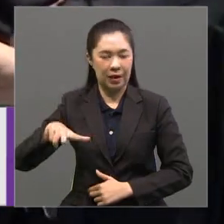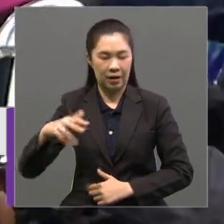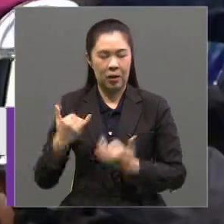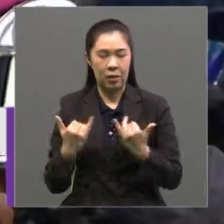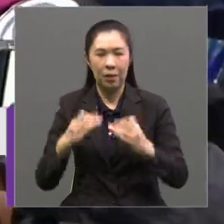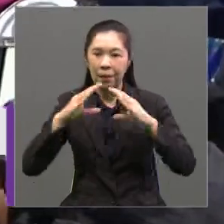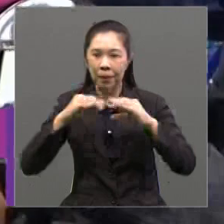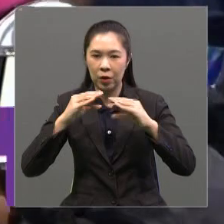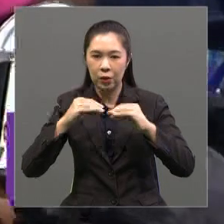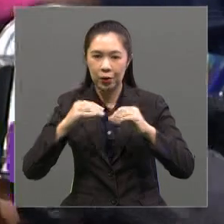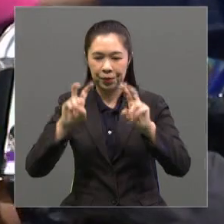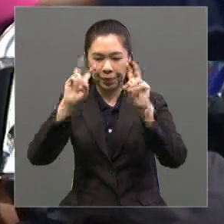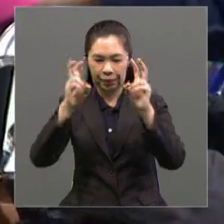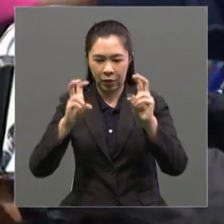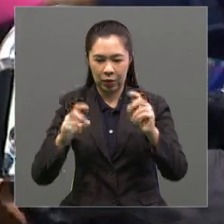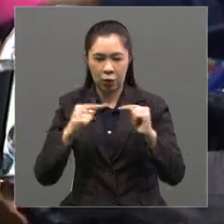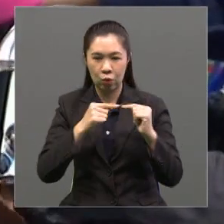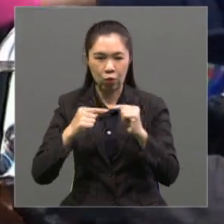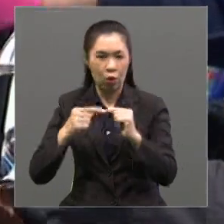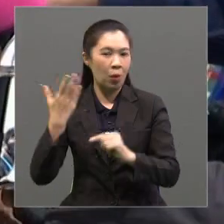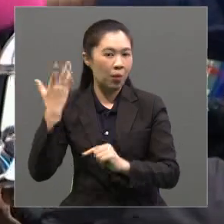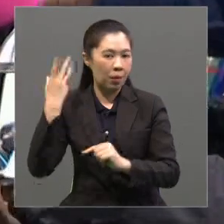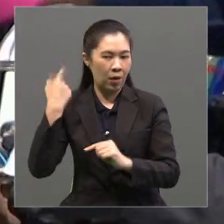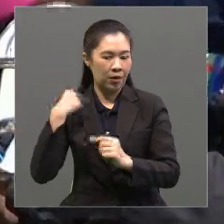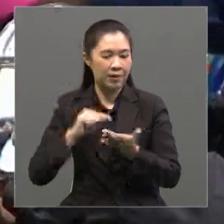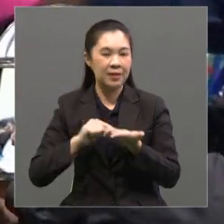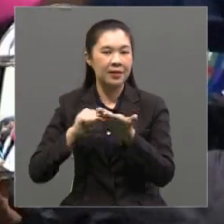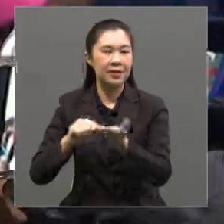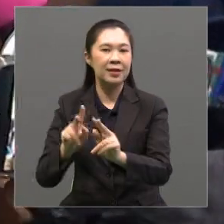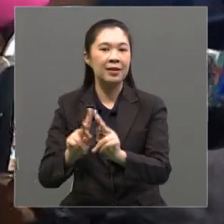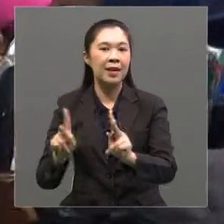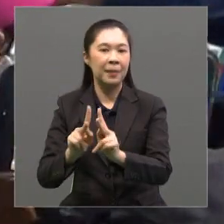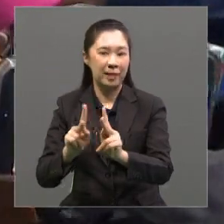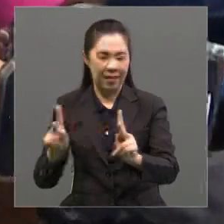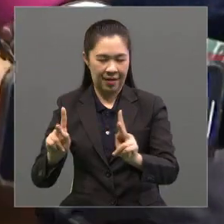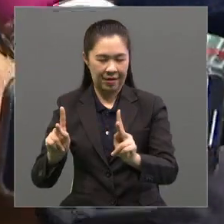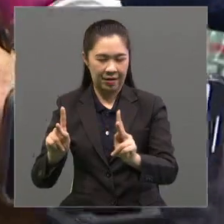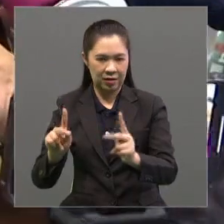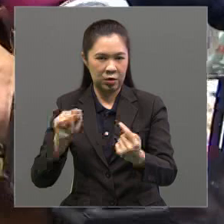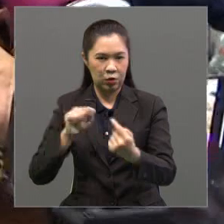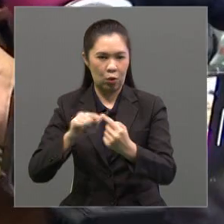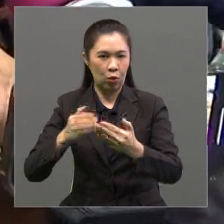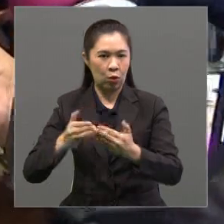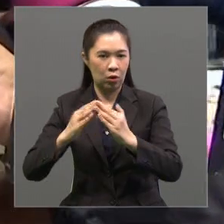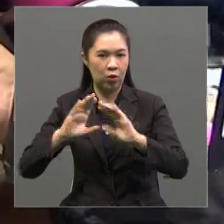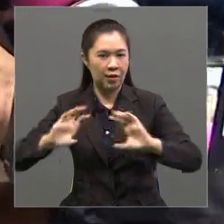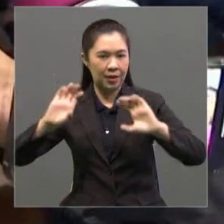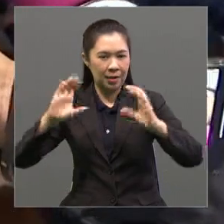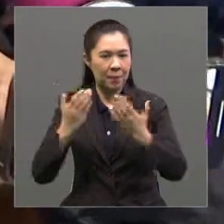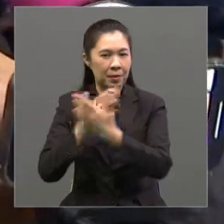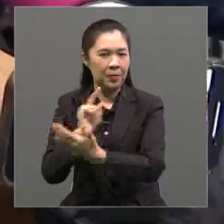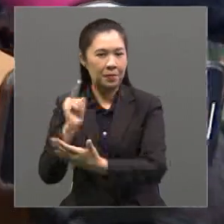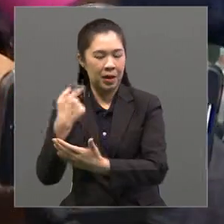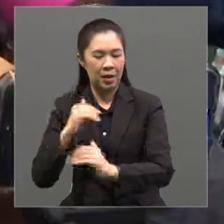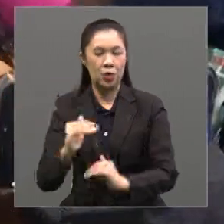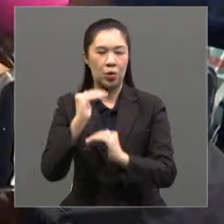ประชุมวันนี้มีวาระพิจารณาต่อเนื่องจากเมื่อวานตามข้อเสนอของคณะกรรมการประสานงานการเปลี่ยนผ่านรัฐบาลเพื่อกำหนดเป็น